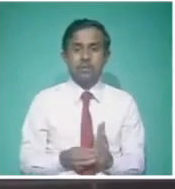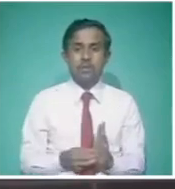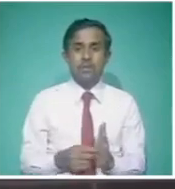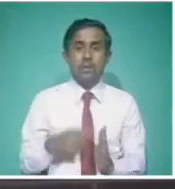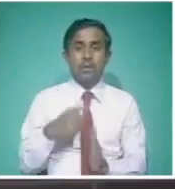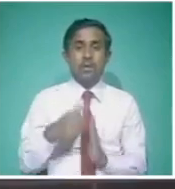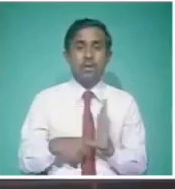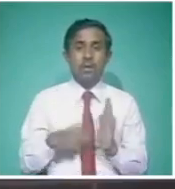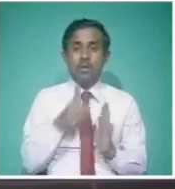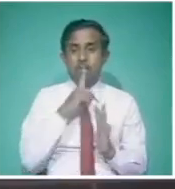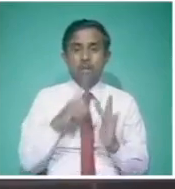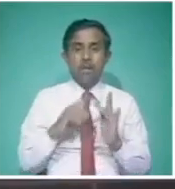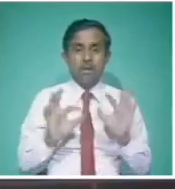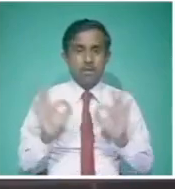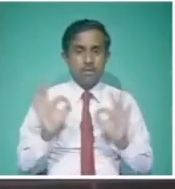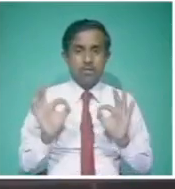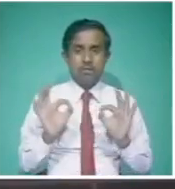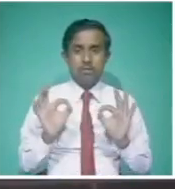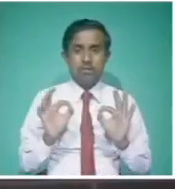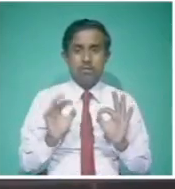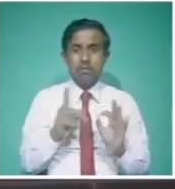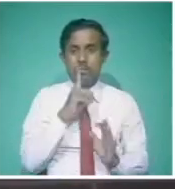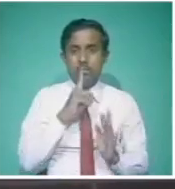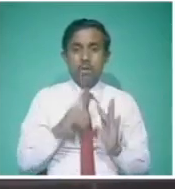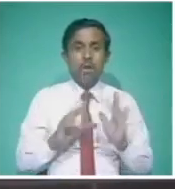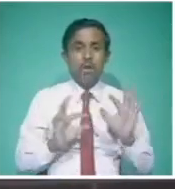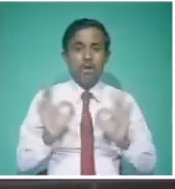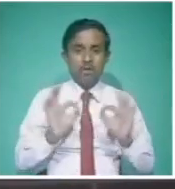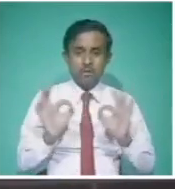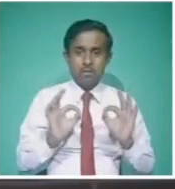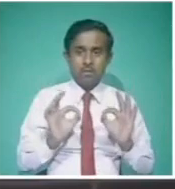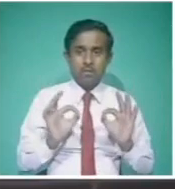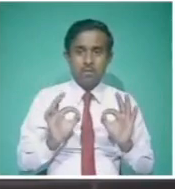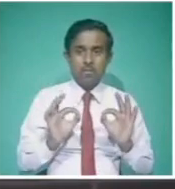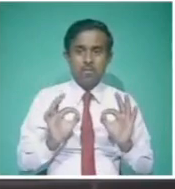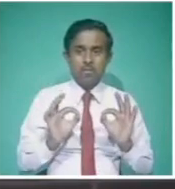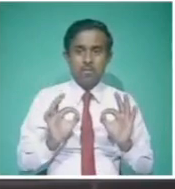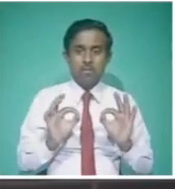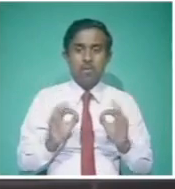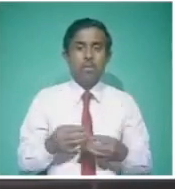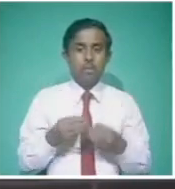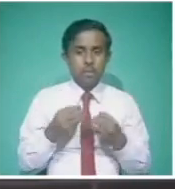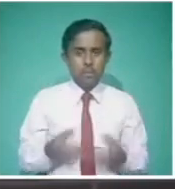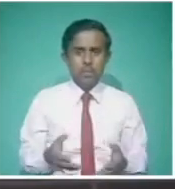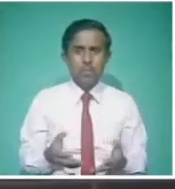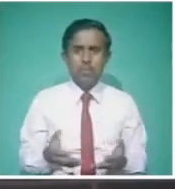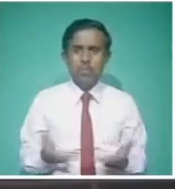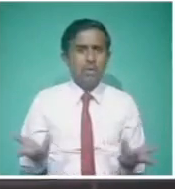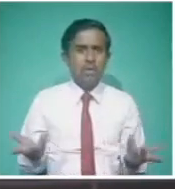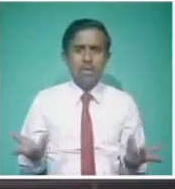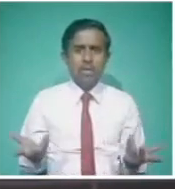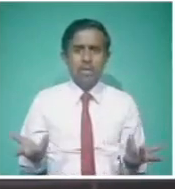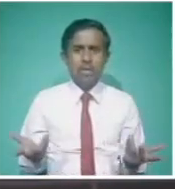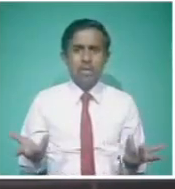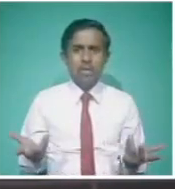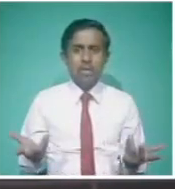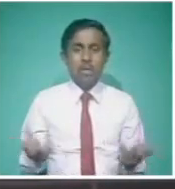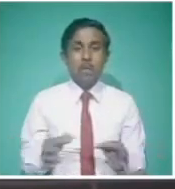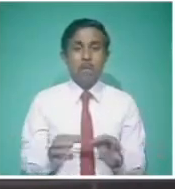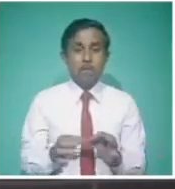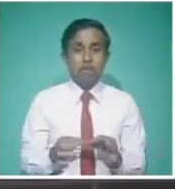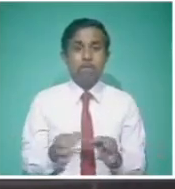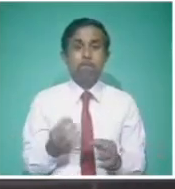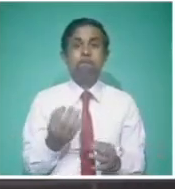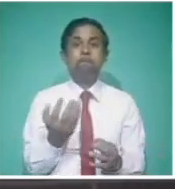ලංකා ඉන්ෂුරන්ස් එක. තාත් ශ්‍රී ලංකා රක්ෂණ සංස්ථාව. ඒ පාඩුවක් ලබන්නේ නැහැ. බිලියන